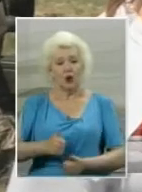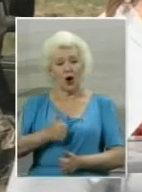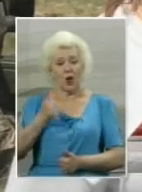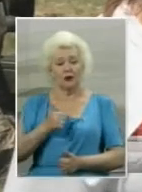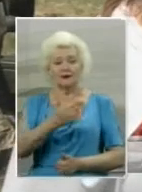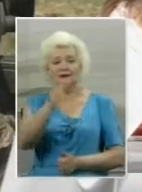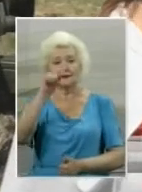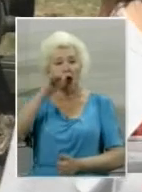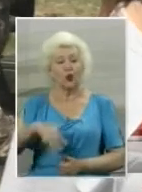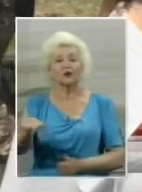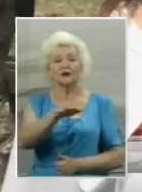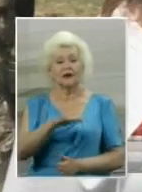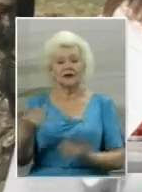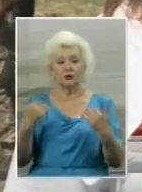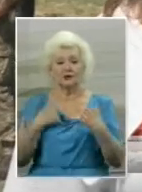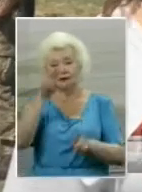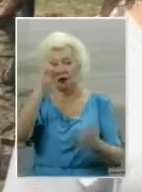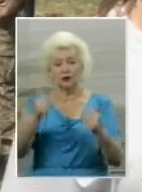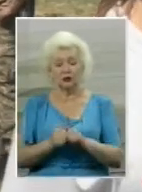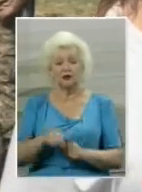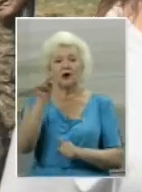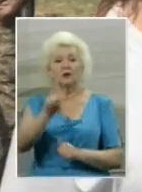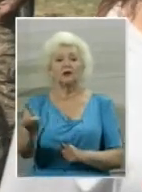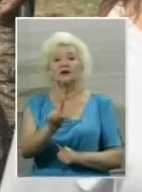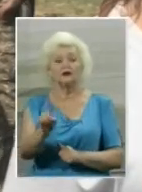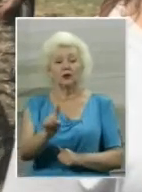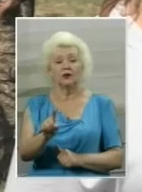за Україну, за нашу державу, те, що